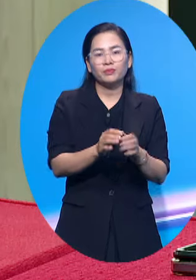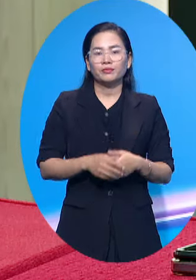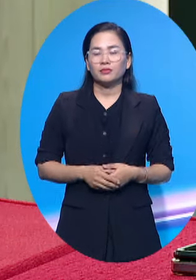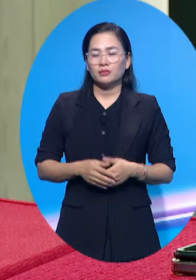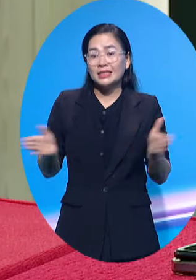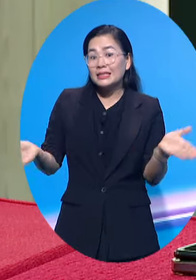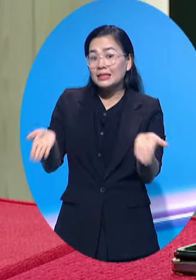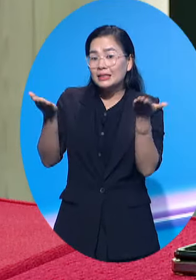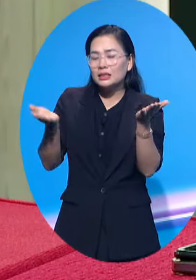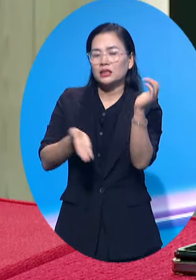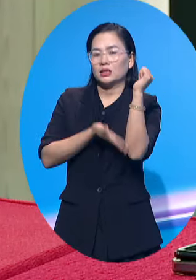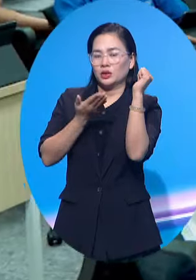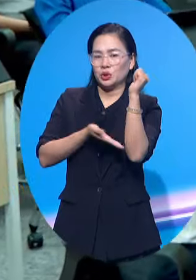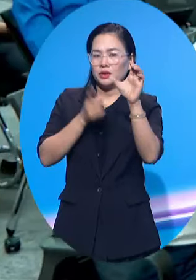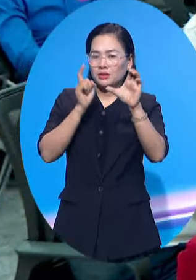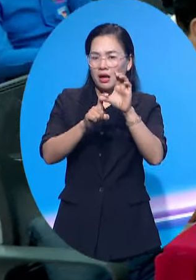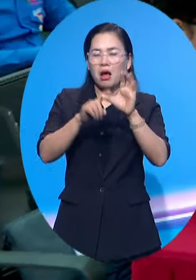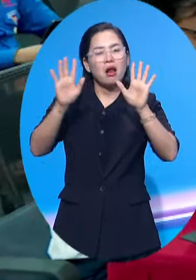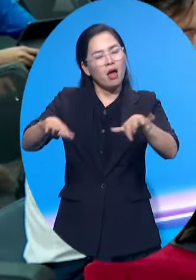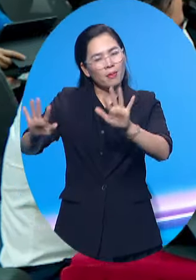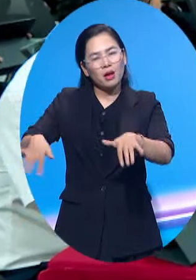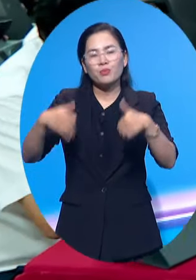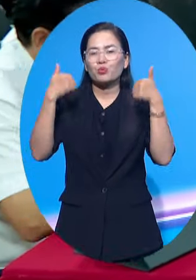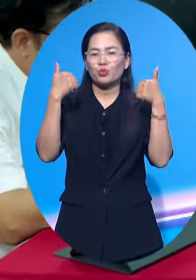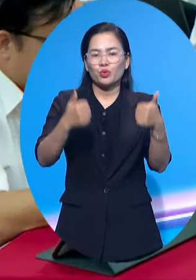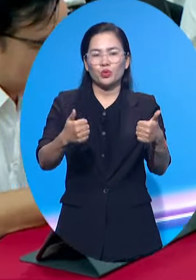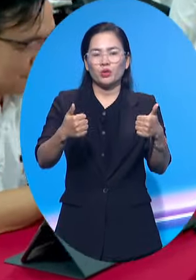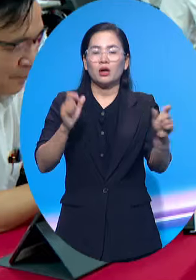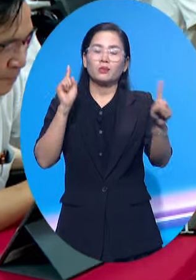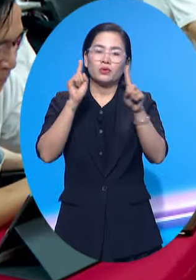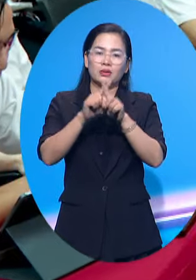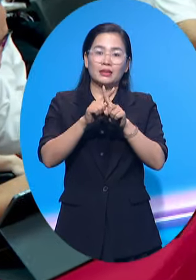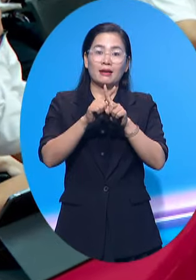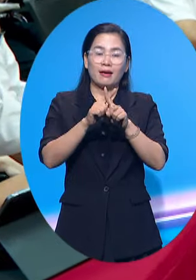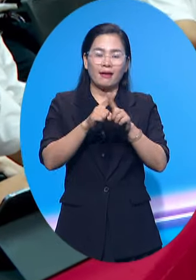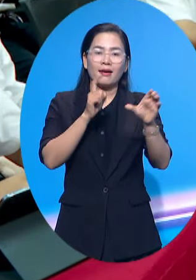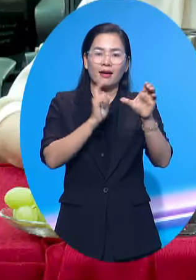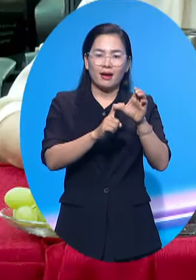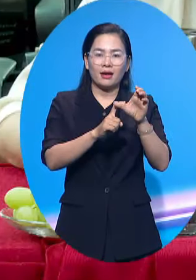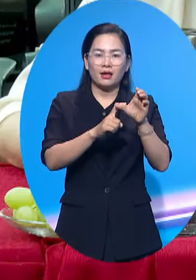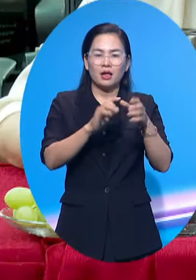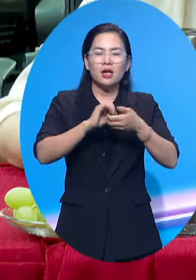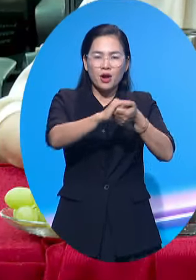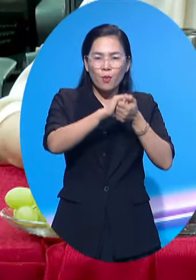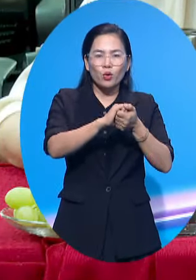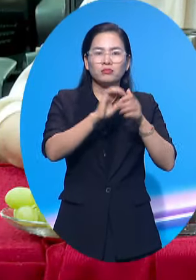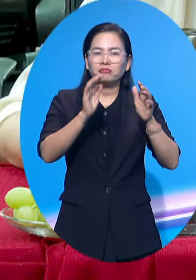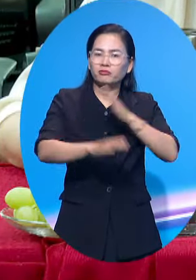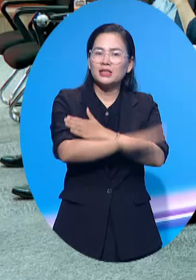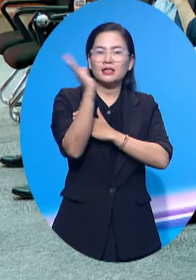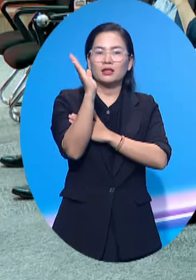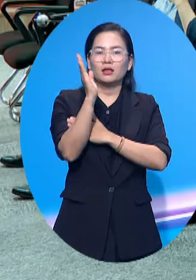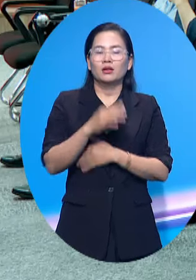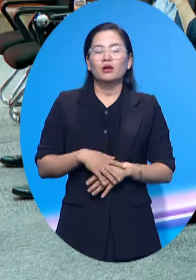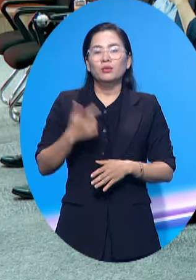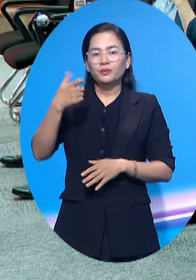dựng đảng được duy trì và triển khai hiệu quả trên các nội dung, góp phần xây dựng đảng bộ Liên hiệp vững vàng về mọi mặt. Phát huy kết quả đạt được, trong quý 2